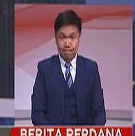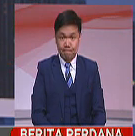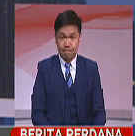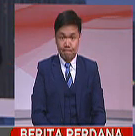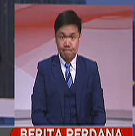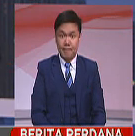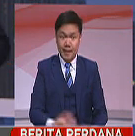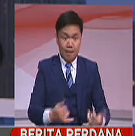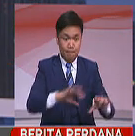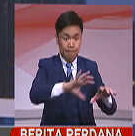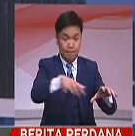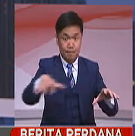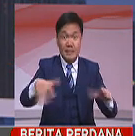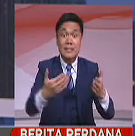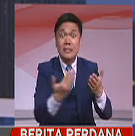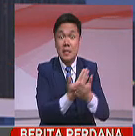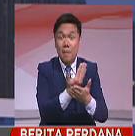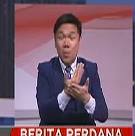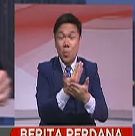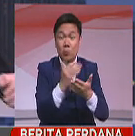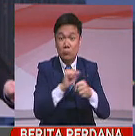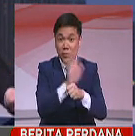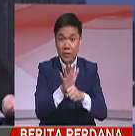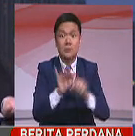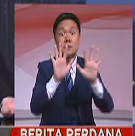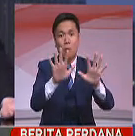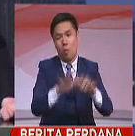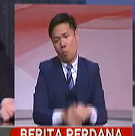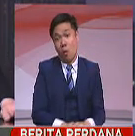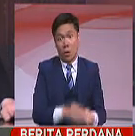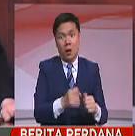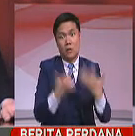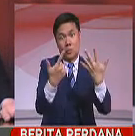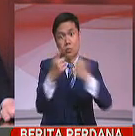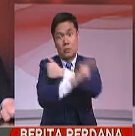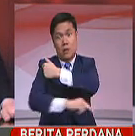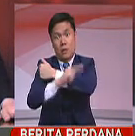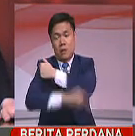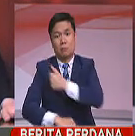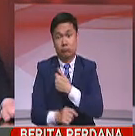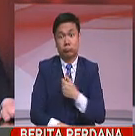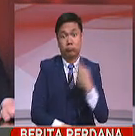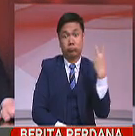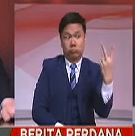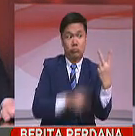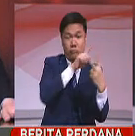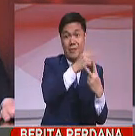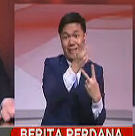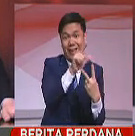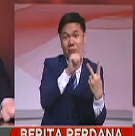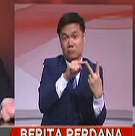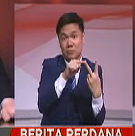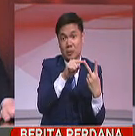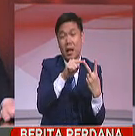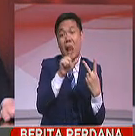10 lagi kluster baru COVID-19 dikenalpasti hari ini yang membabitkan 7 negeri termasuk 2 masing-masing Kuala Lumpur